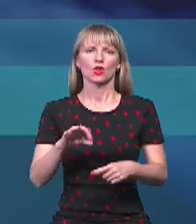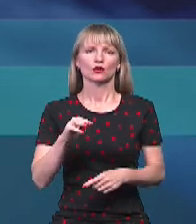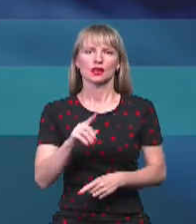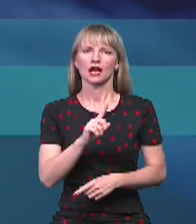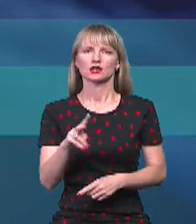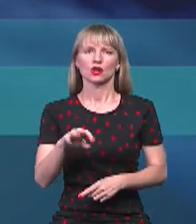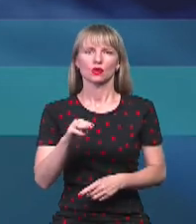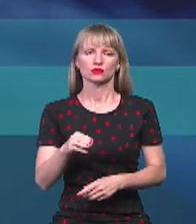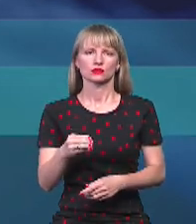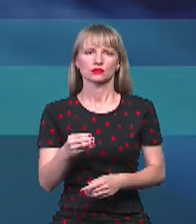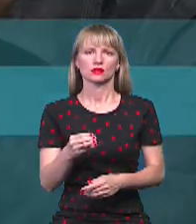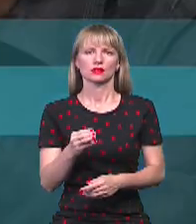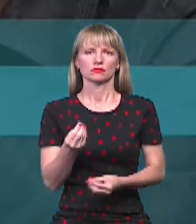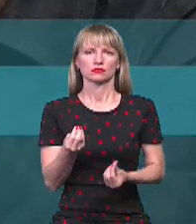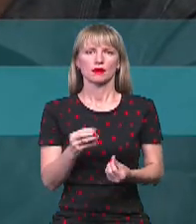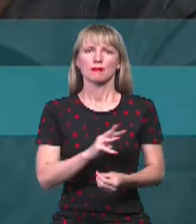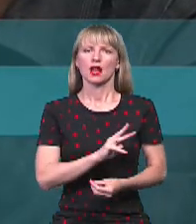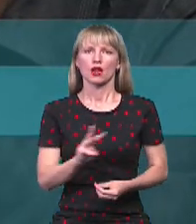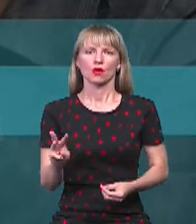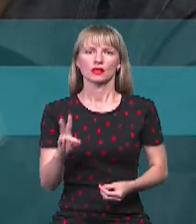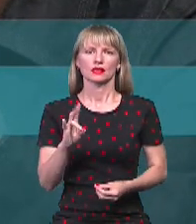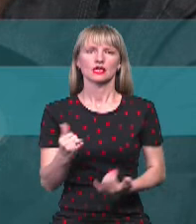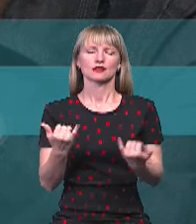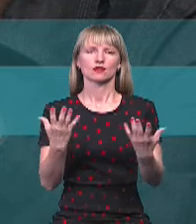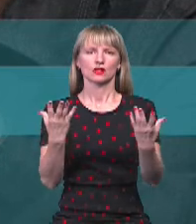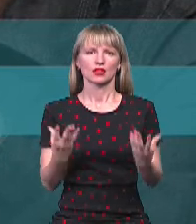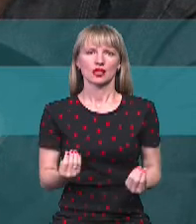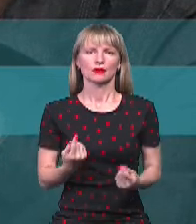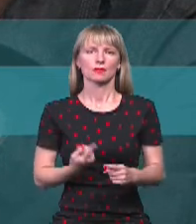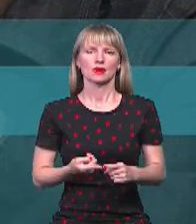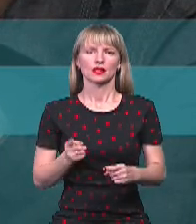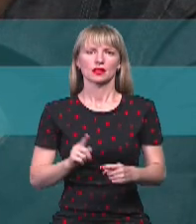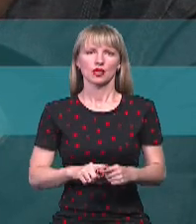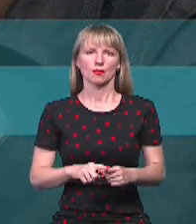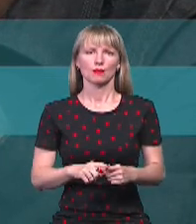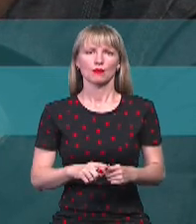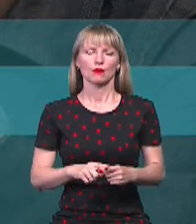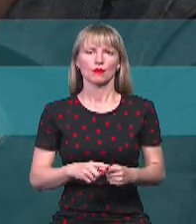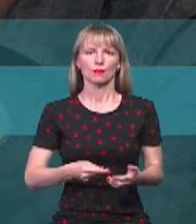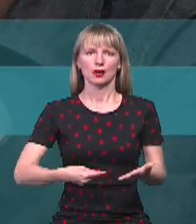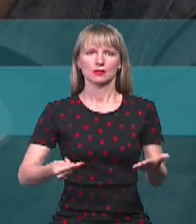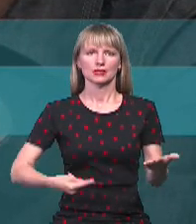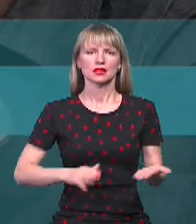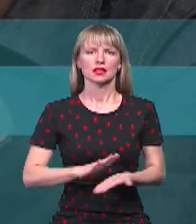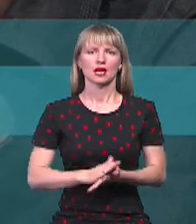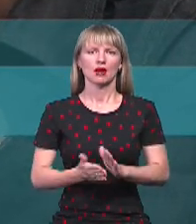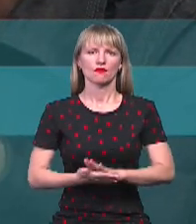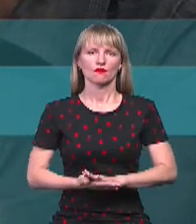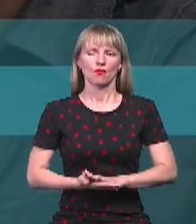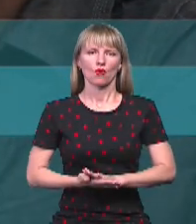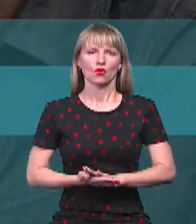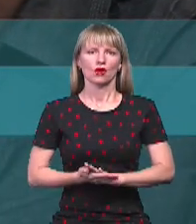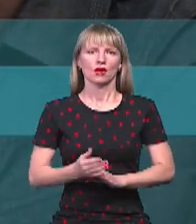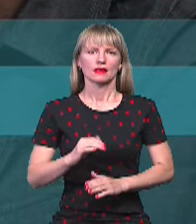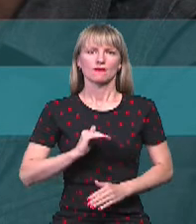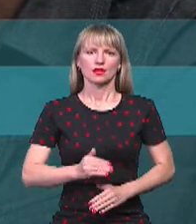лот измеряется миллионами на сегодняшний день. Поэтому, заключая договор с